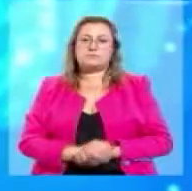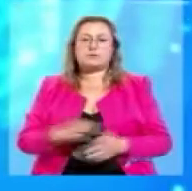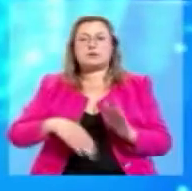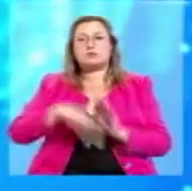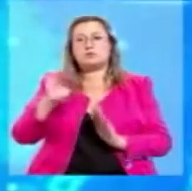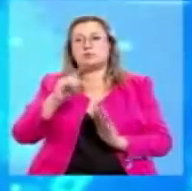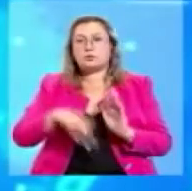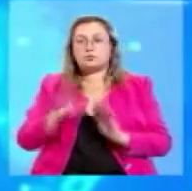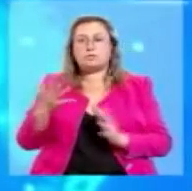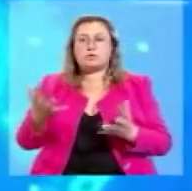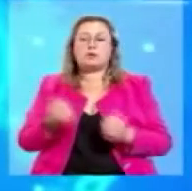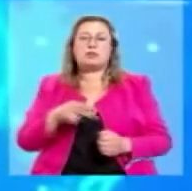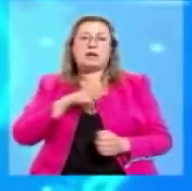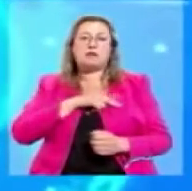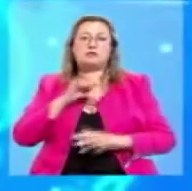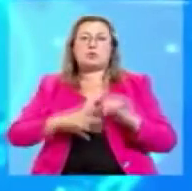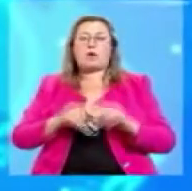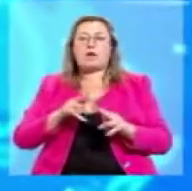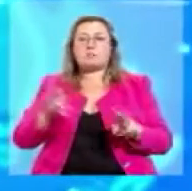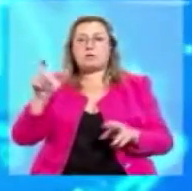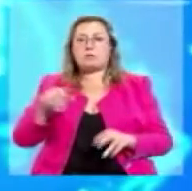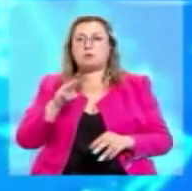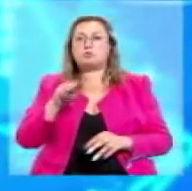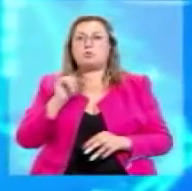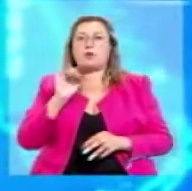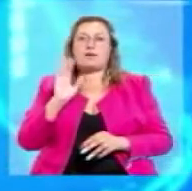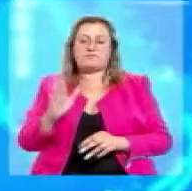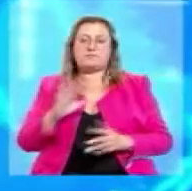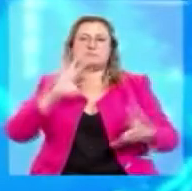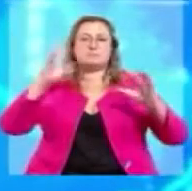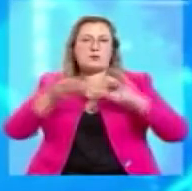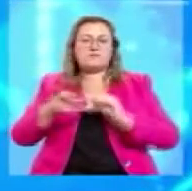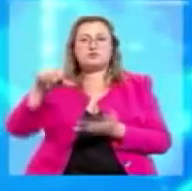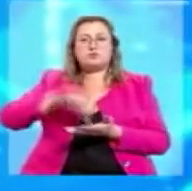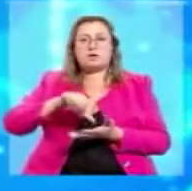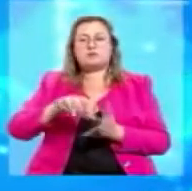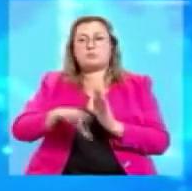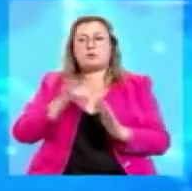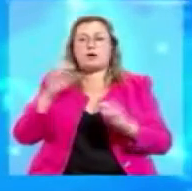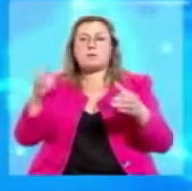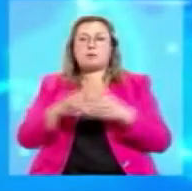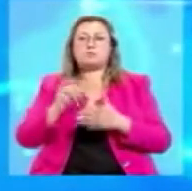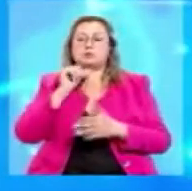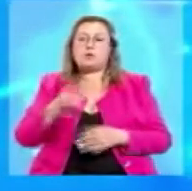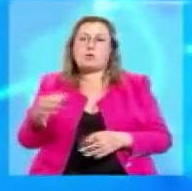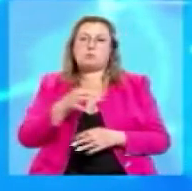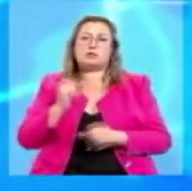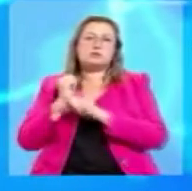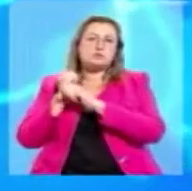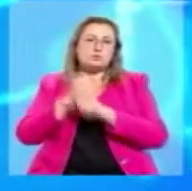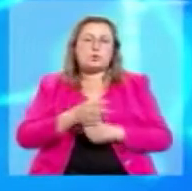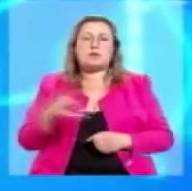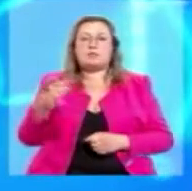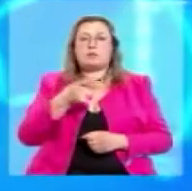Лучшие из лучших получили награды из рук Акимагорода Марата Жундубаева. Подведены итоги выступления сборной команды Кустанайской области по дзюдо